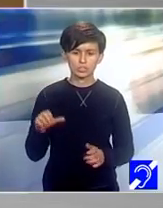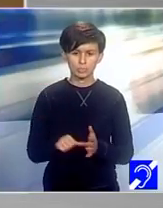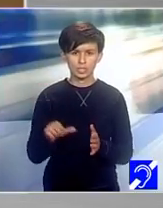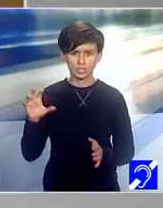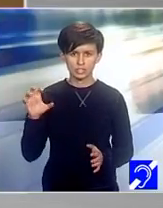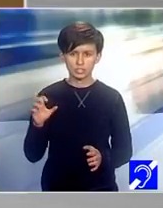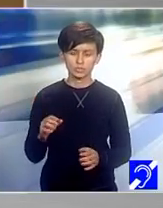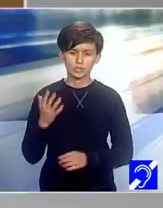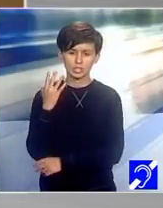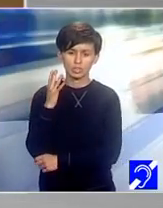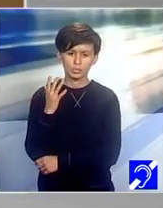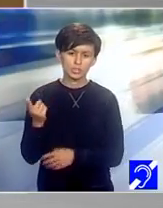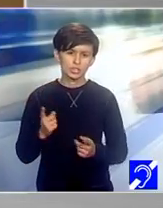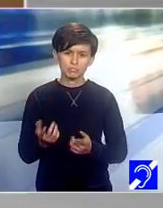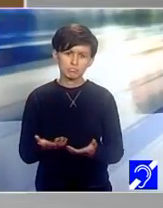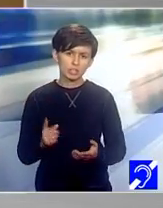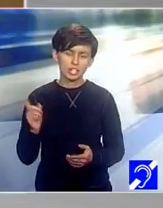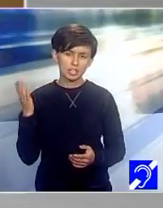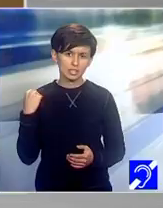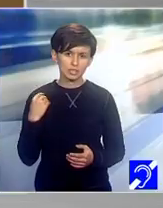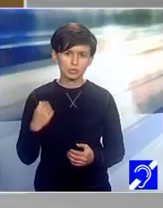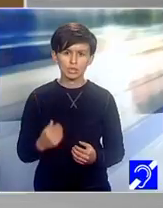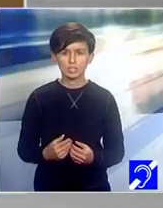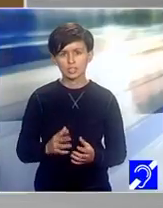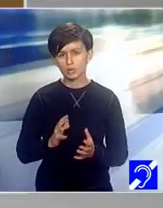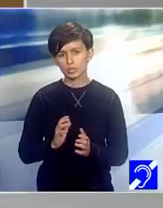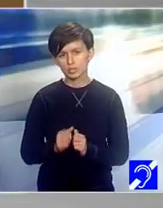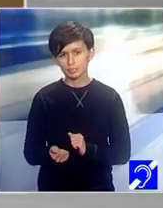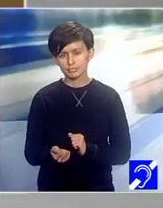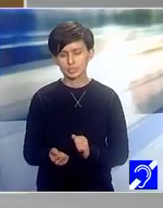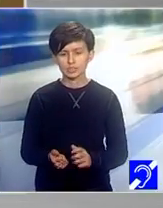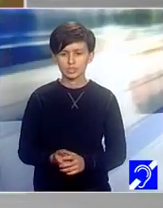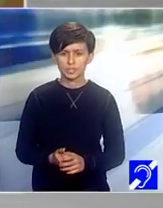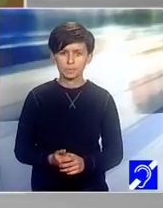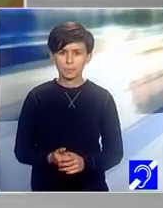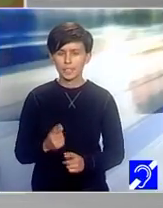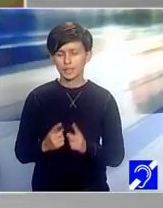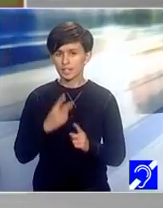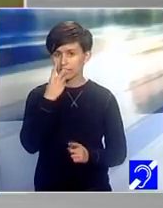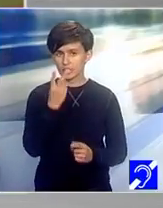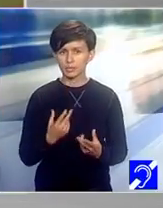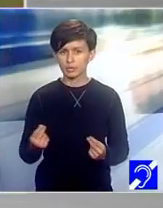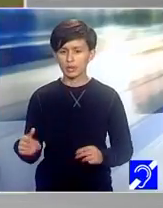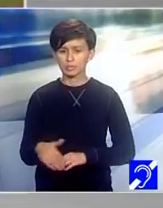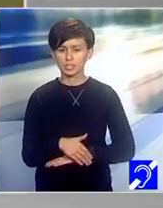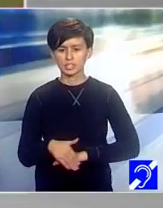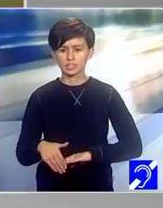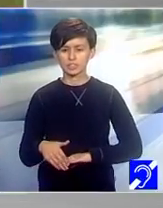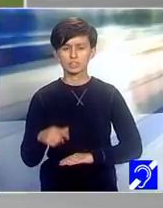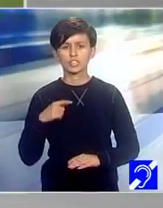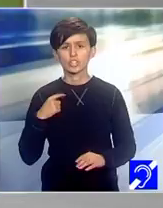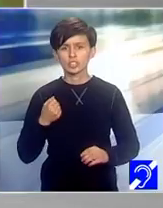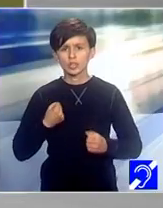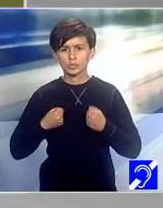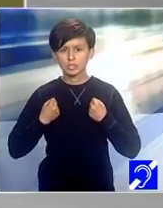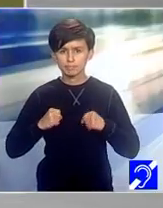fericire nu s-au uscat, sunt acolo, dacă vedem strada Moților, dacă vedem Eroilor, dacă vedem strada Horea și în alte părți, și este un efort constant pe